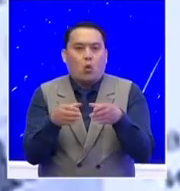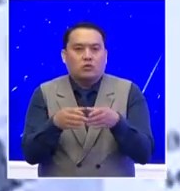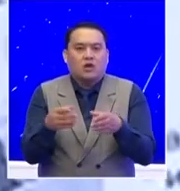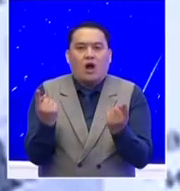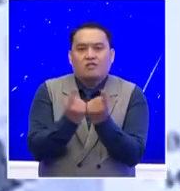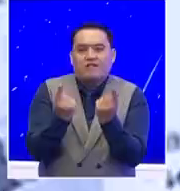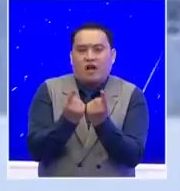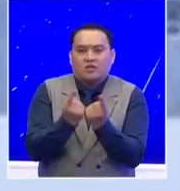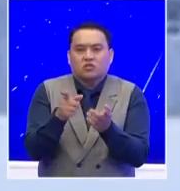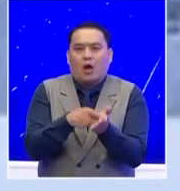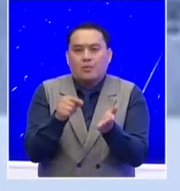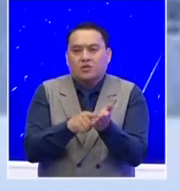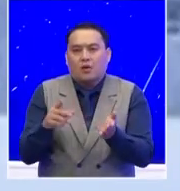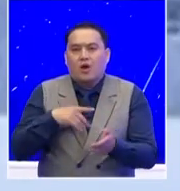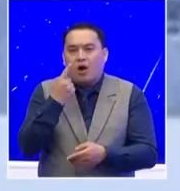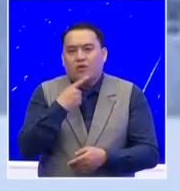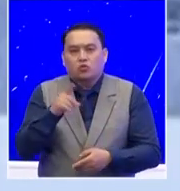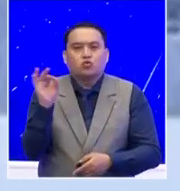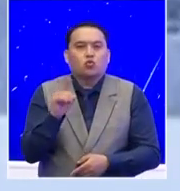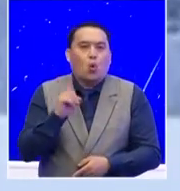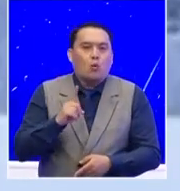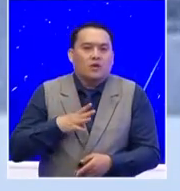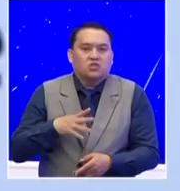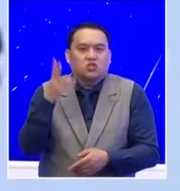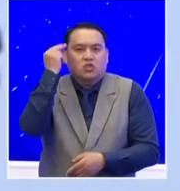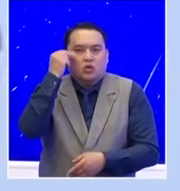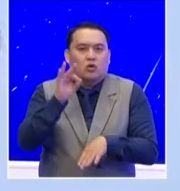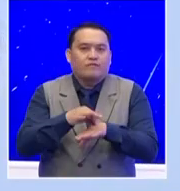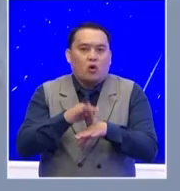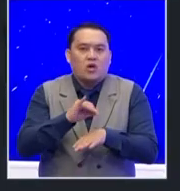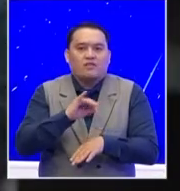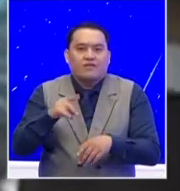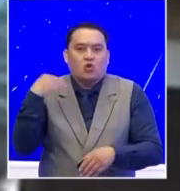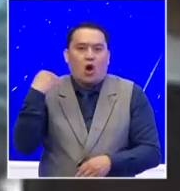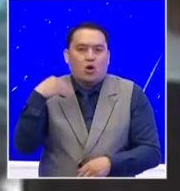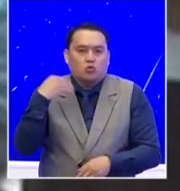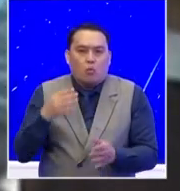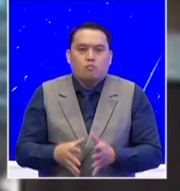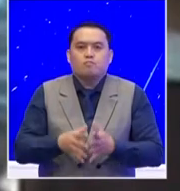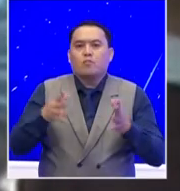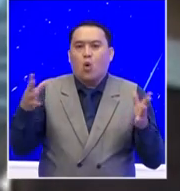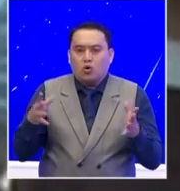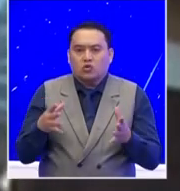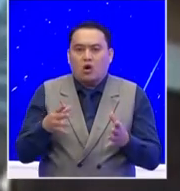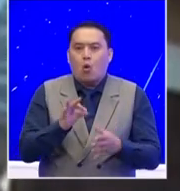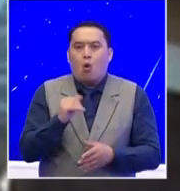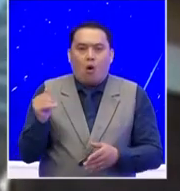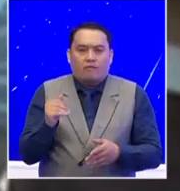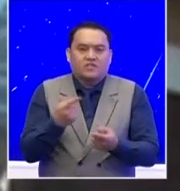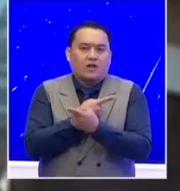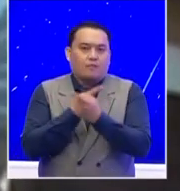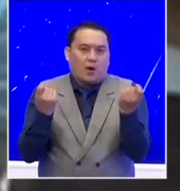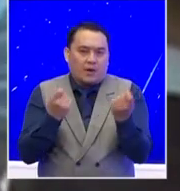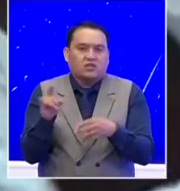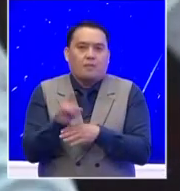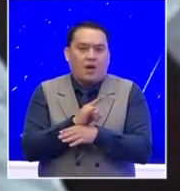для одноклассников. В записи говорилось о том, что якобы число зараженных коронавирусной инфекцией в Актюбе намного больше, чем в официальной